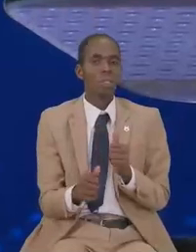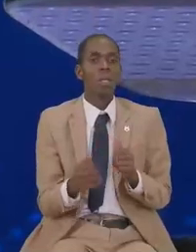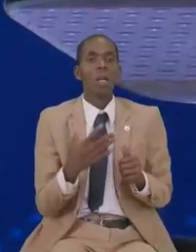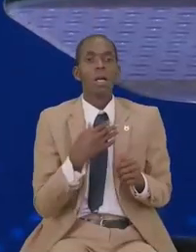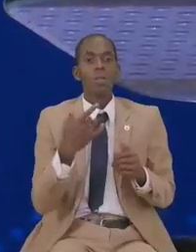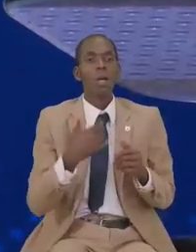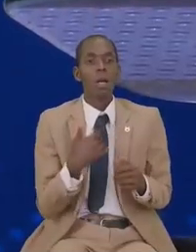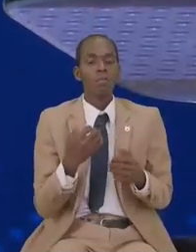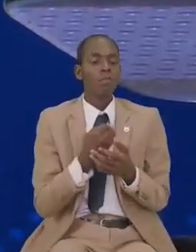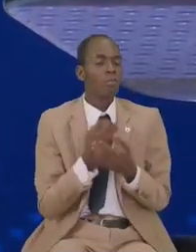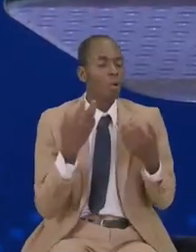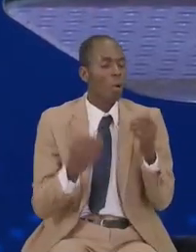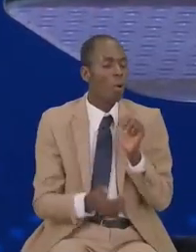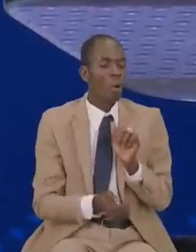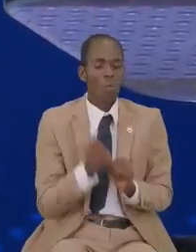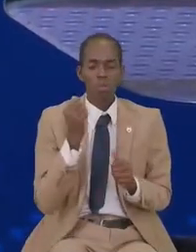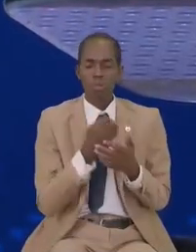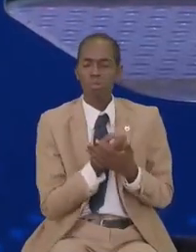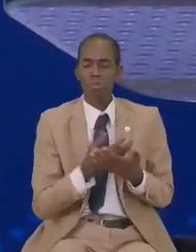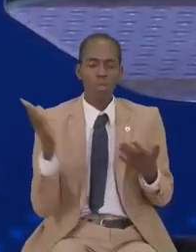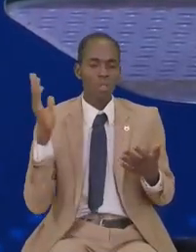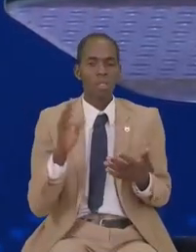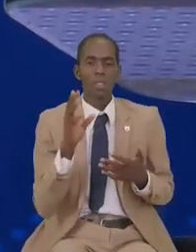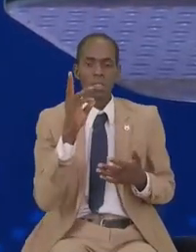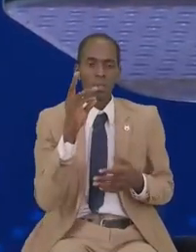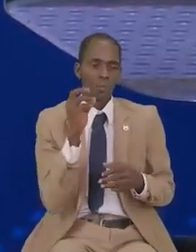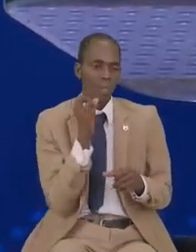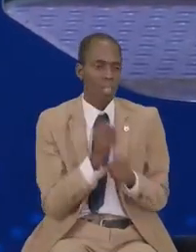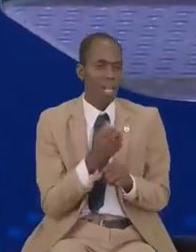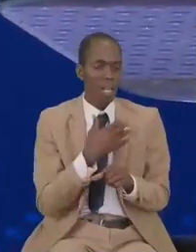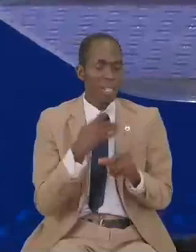6 ans à l'école primaire, ils sont là. Ben, c'est